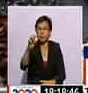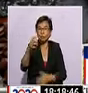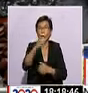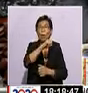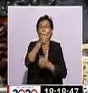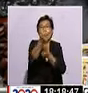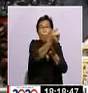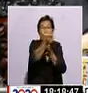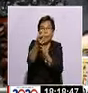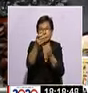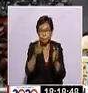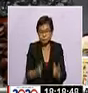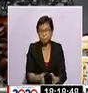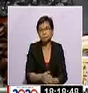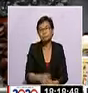bomba.